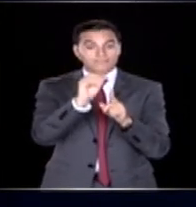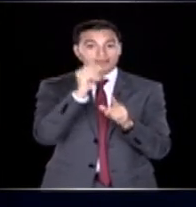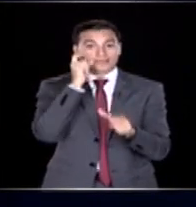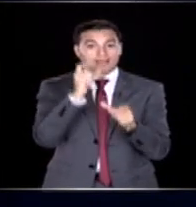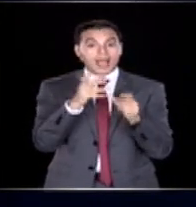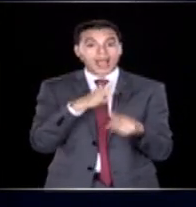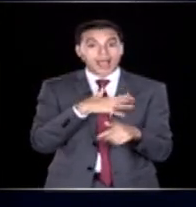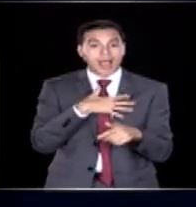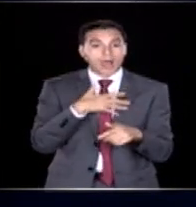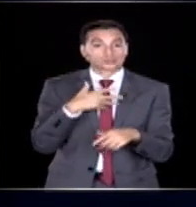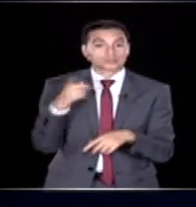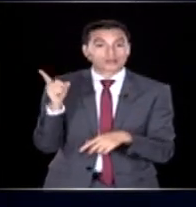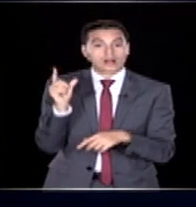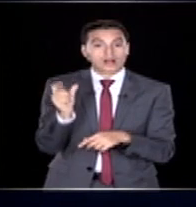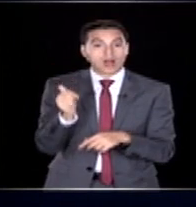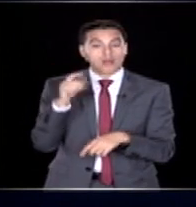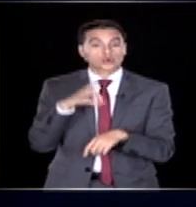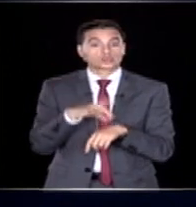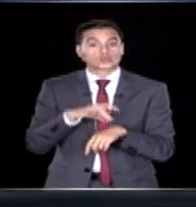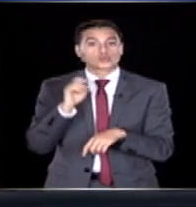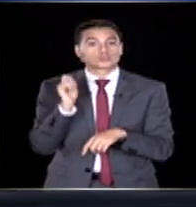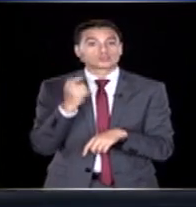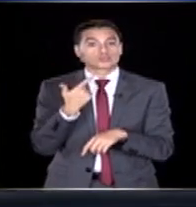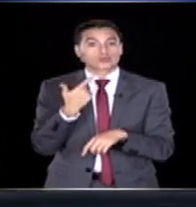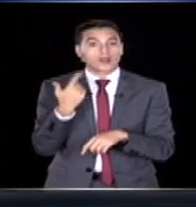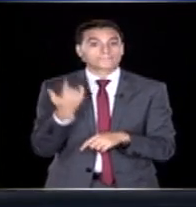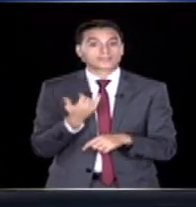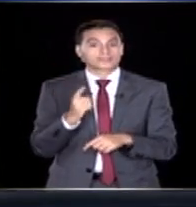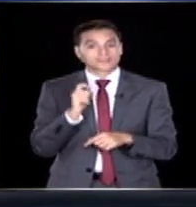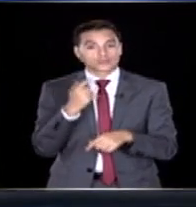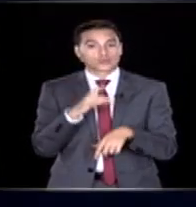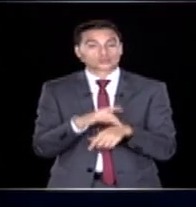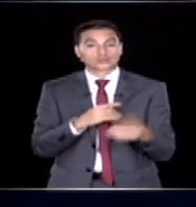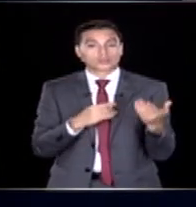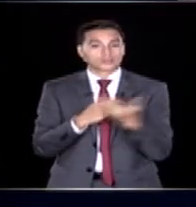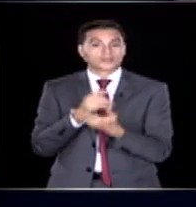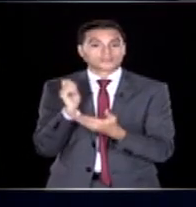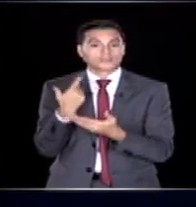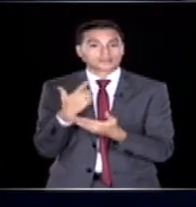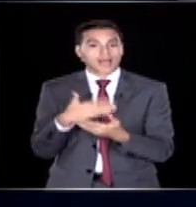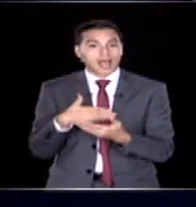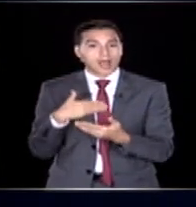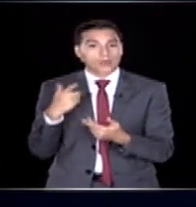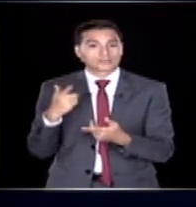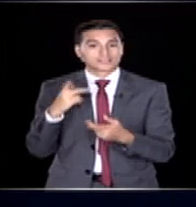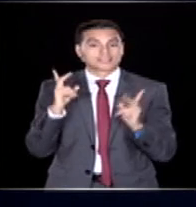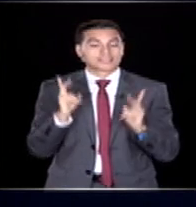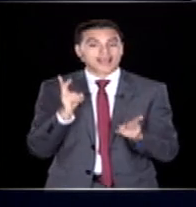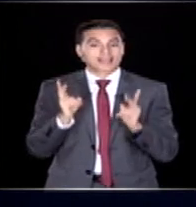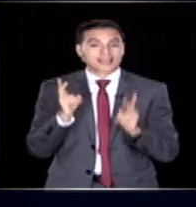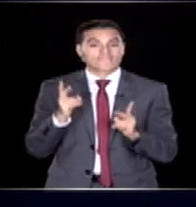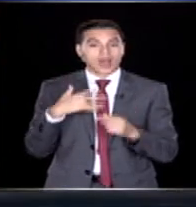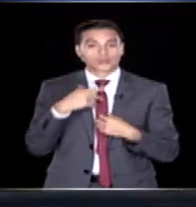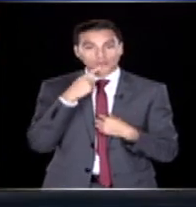مباشره. عايزين رنا تحصل على الدكتوراه بسرعه، عايزين الاجراءات اسرع. يا رب. عايزين نحتفل